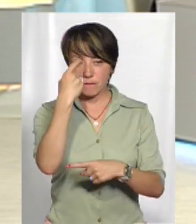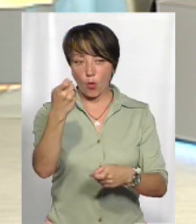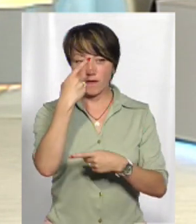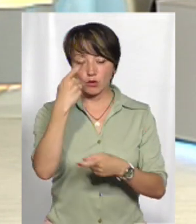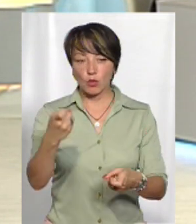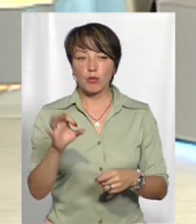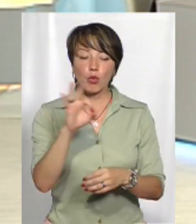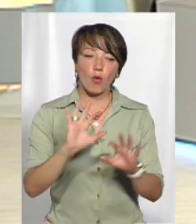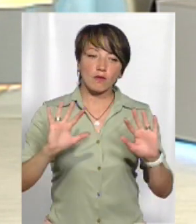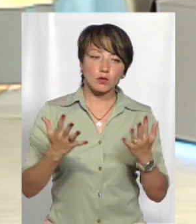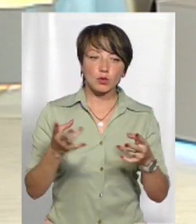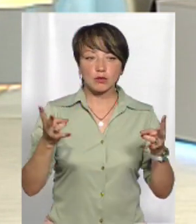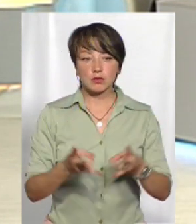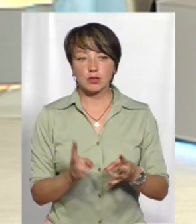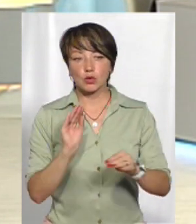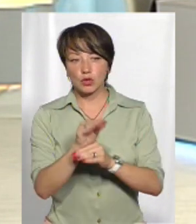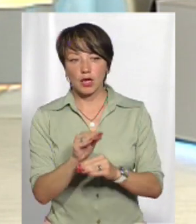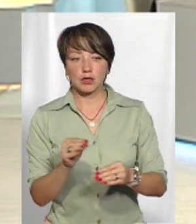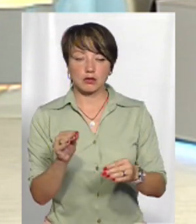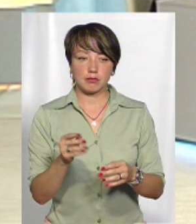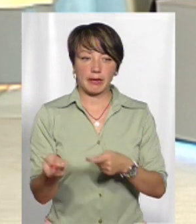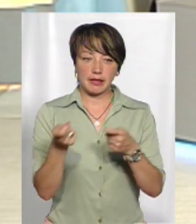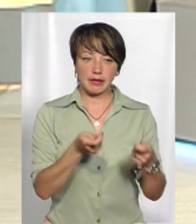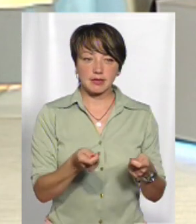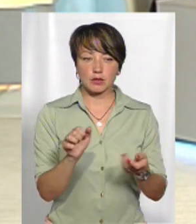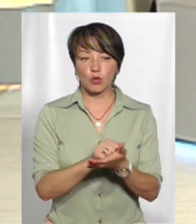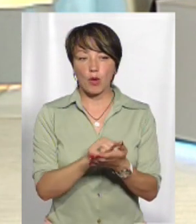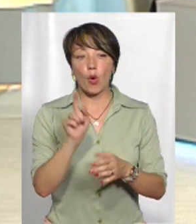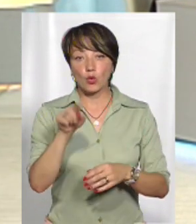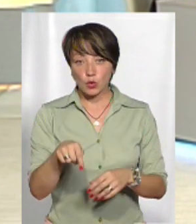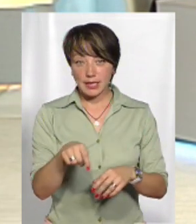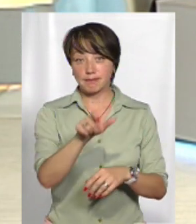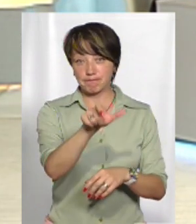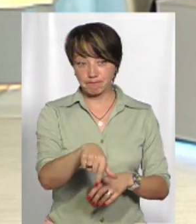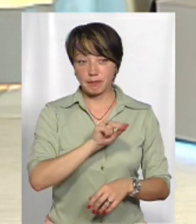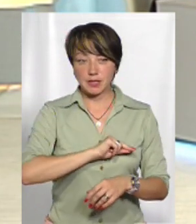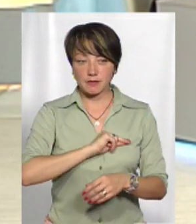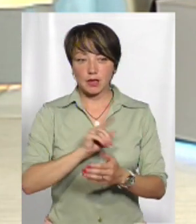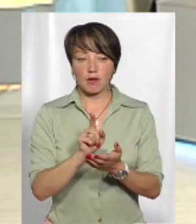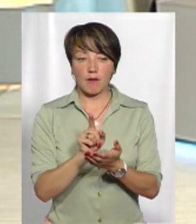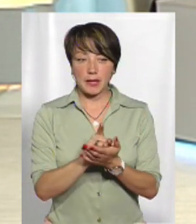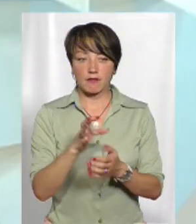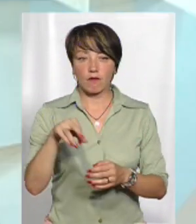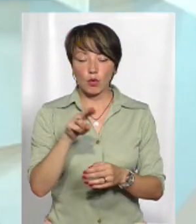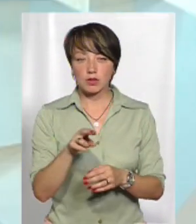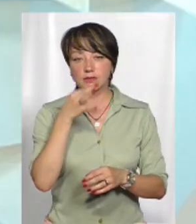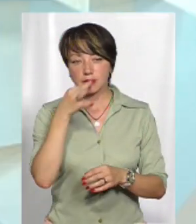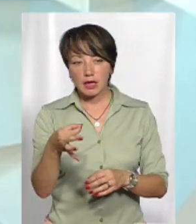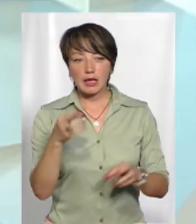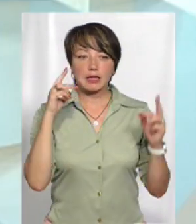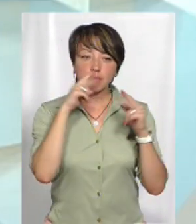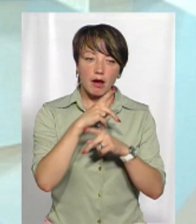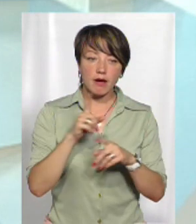повідомлення, про якщо якісь необхідно донести документи. Угу. От тоді спеціаліст зазначає, що вами там